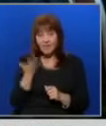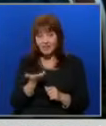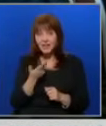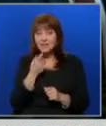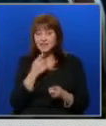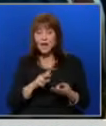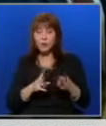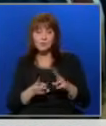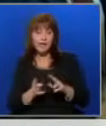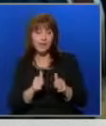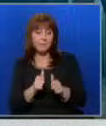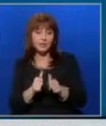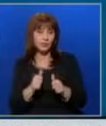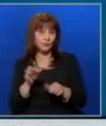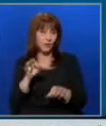на машините за първия тур.